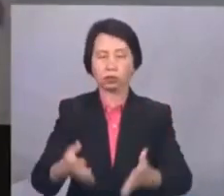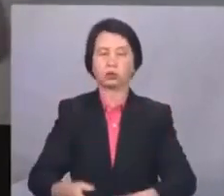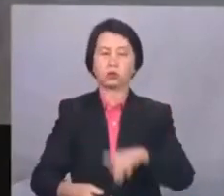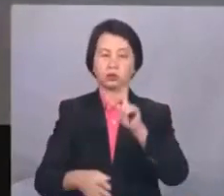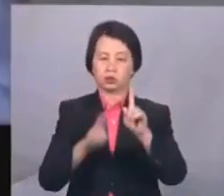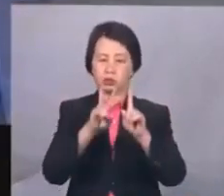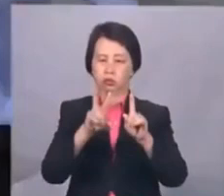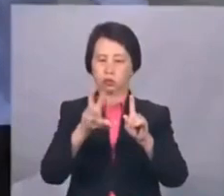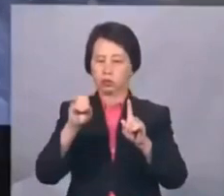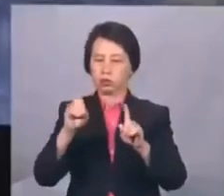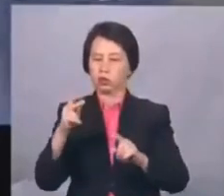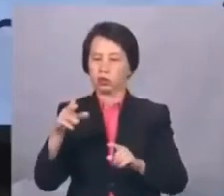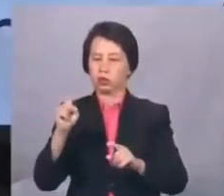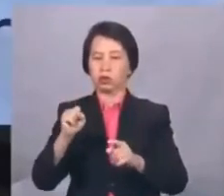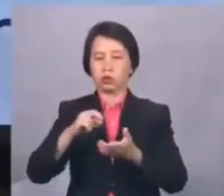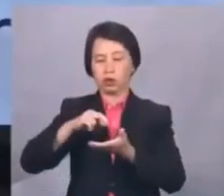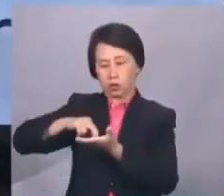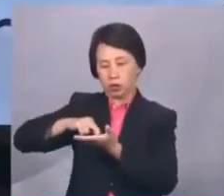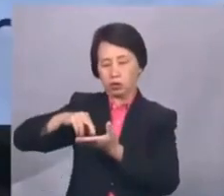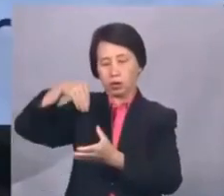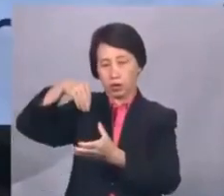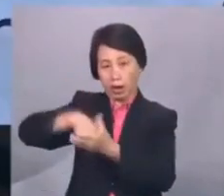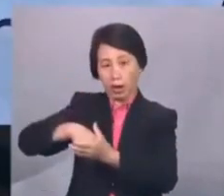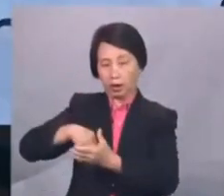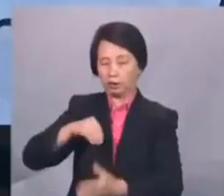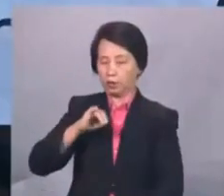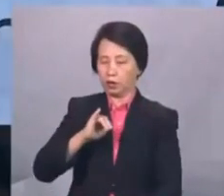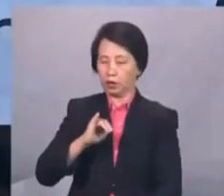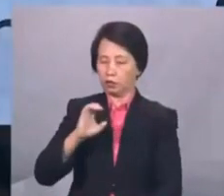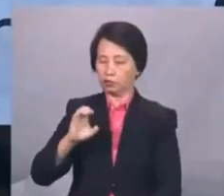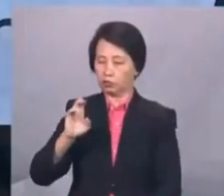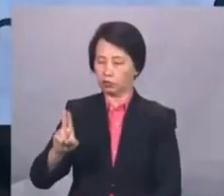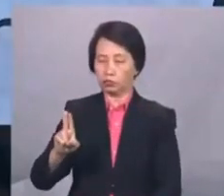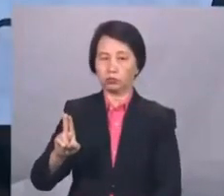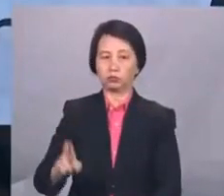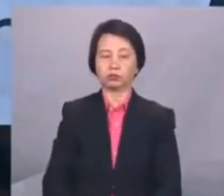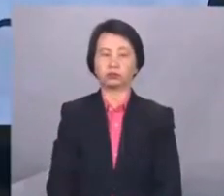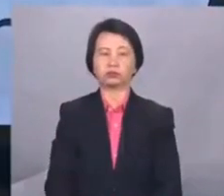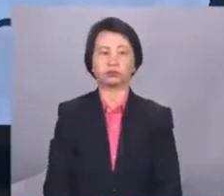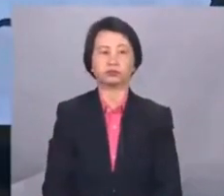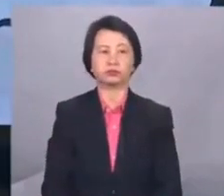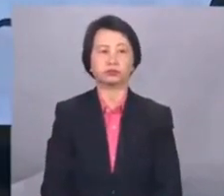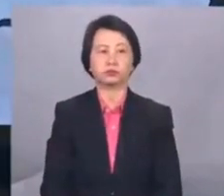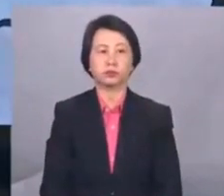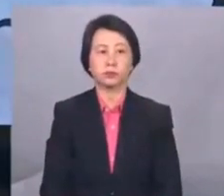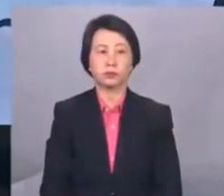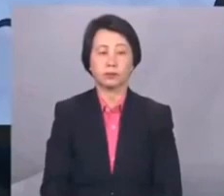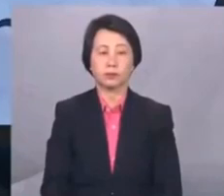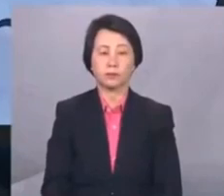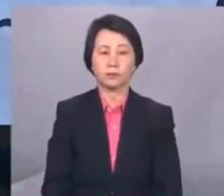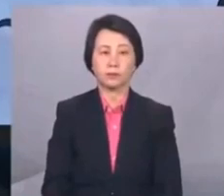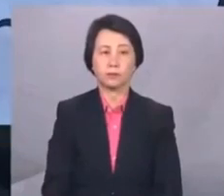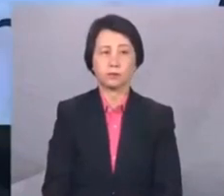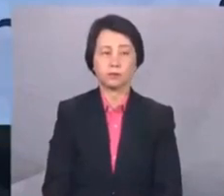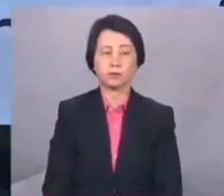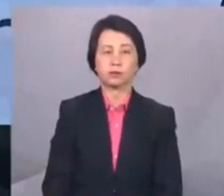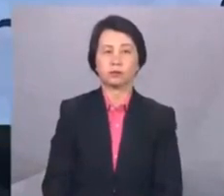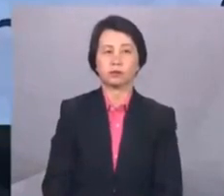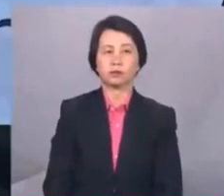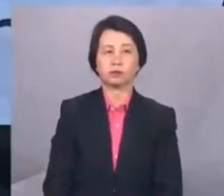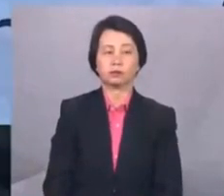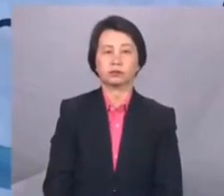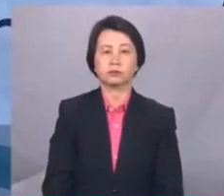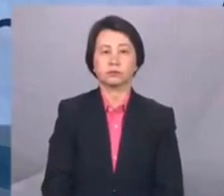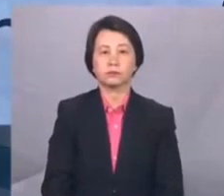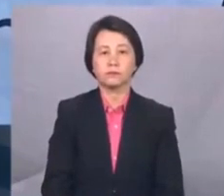102gs positif sedang jerawat di ini kawasan Rasyidin dibenarkan pada